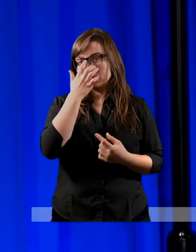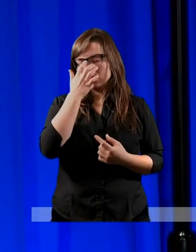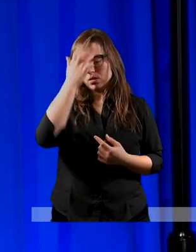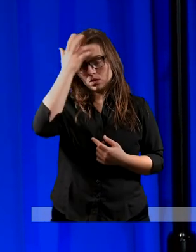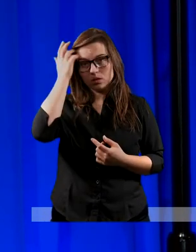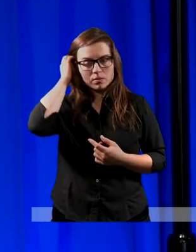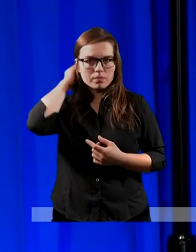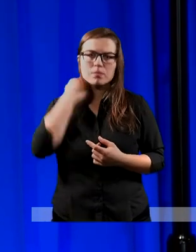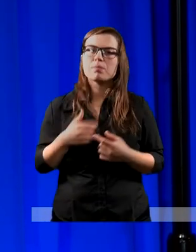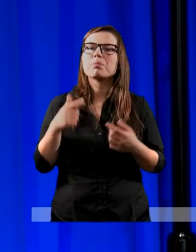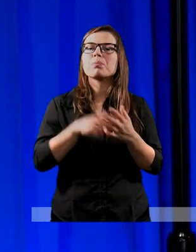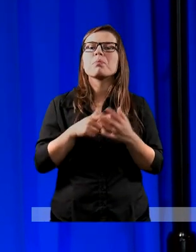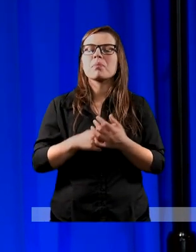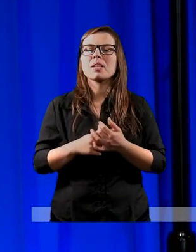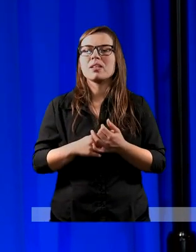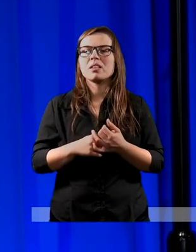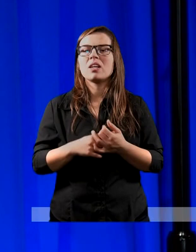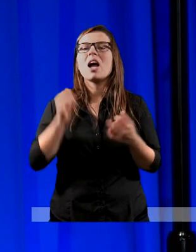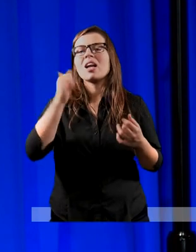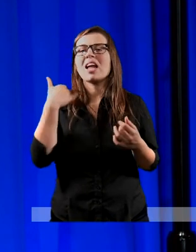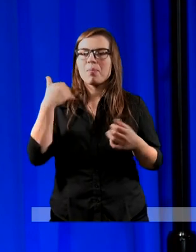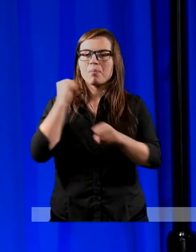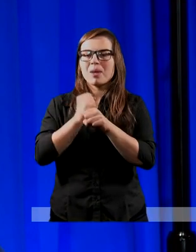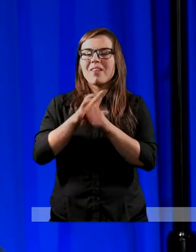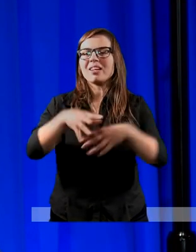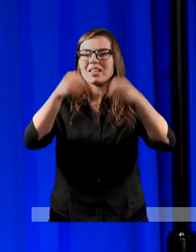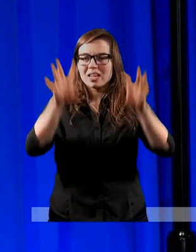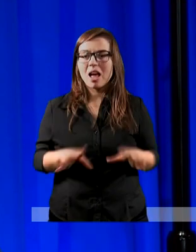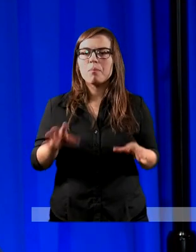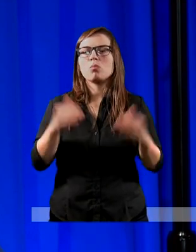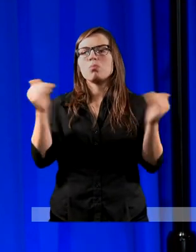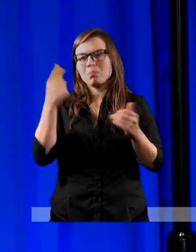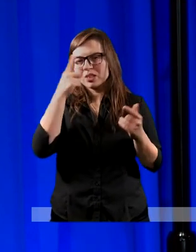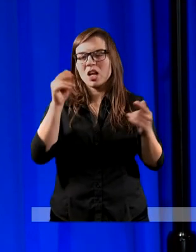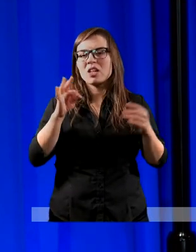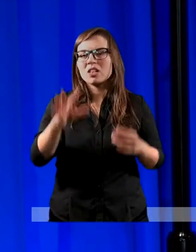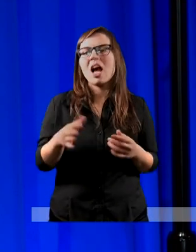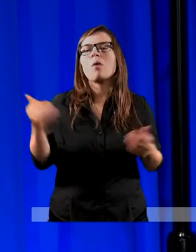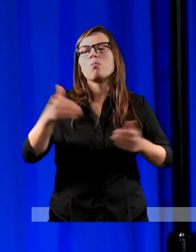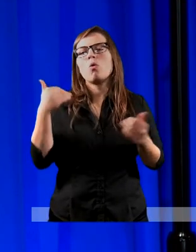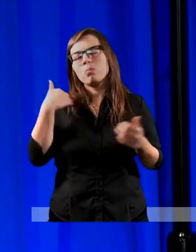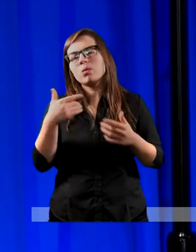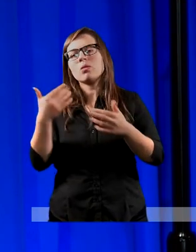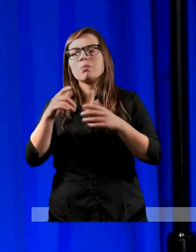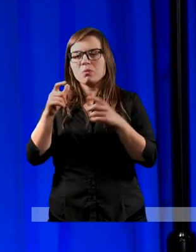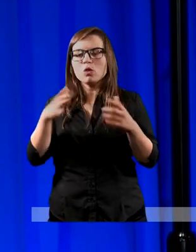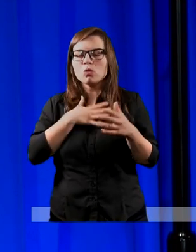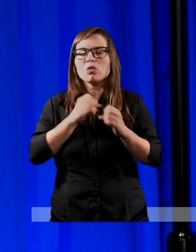sklepie dobrze, tak? Sprzedając? Jakbym pracował w sklepie, myślę, że tak, że mógłbym być